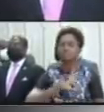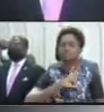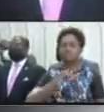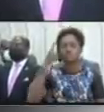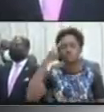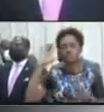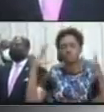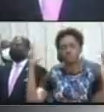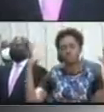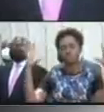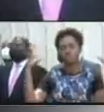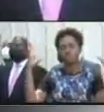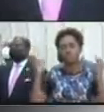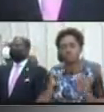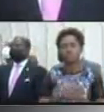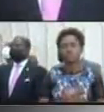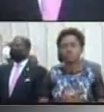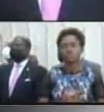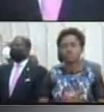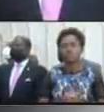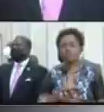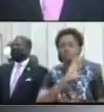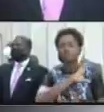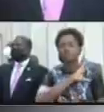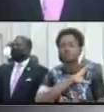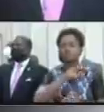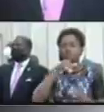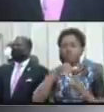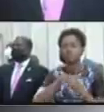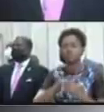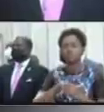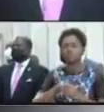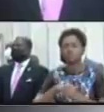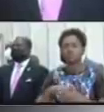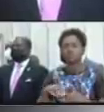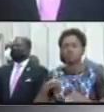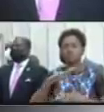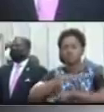le policier dans le commissariat Lester